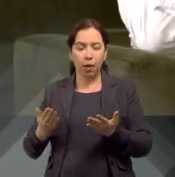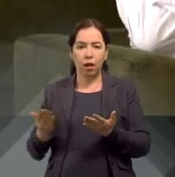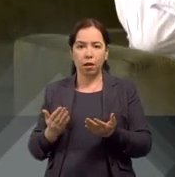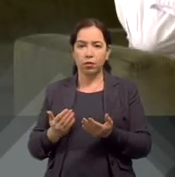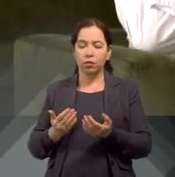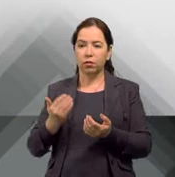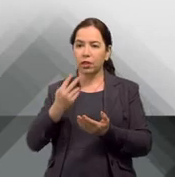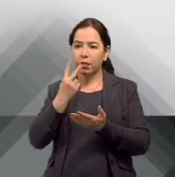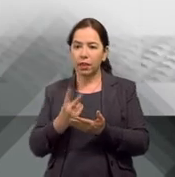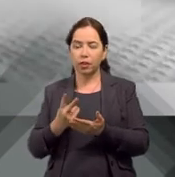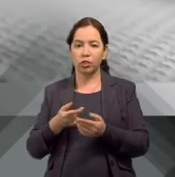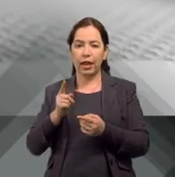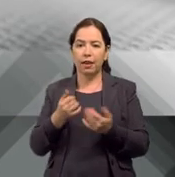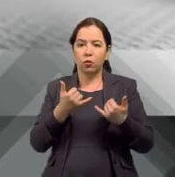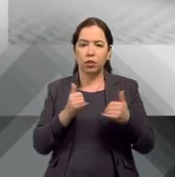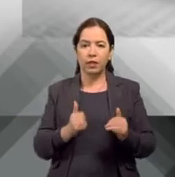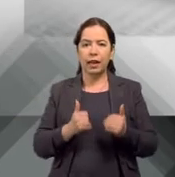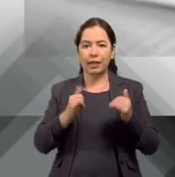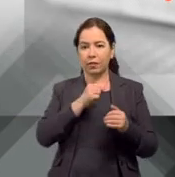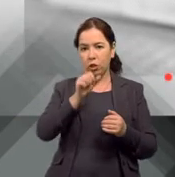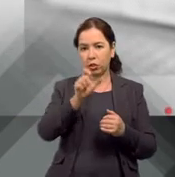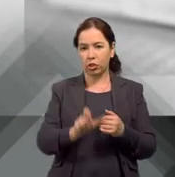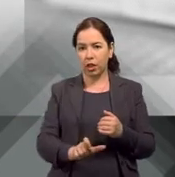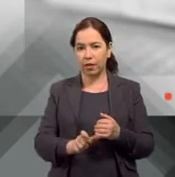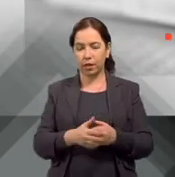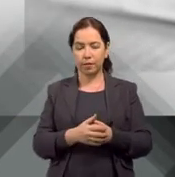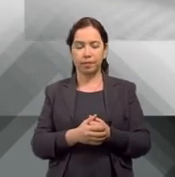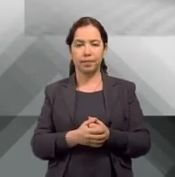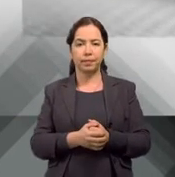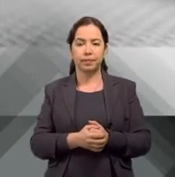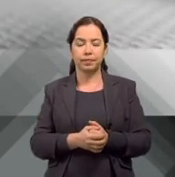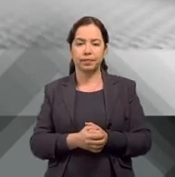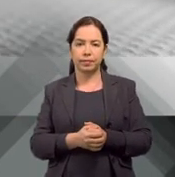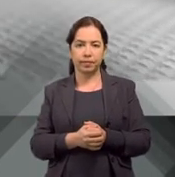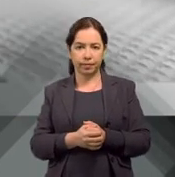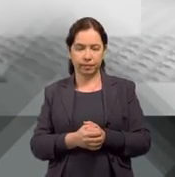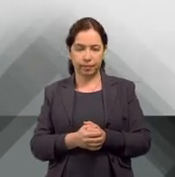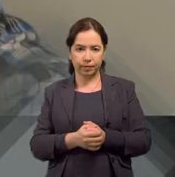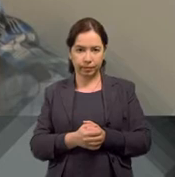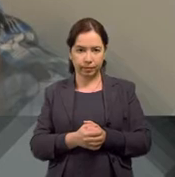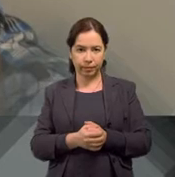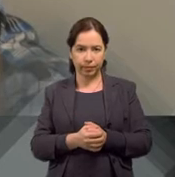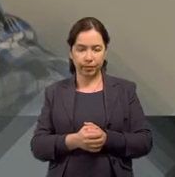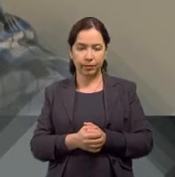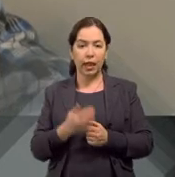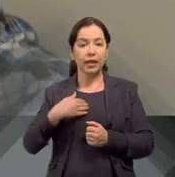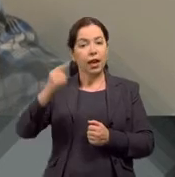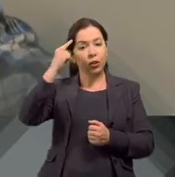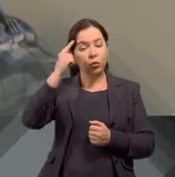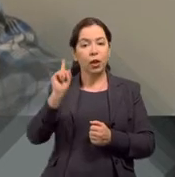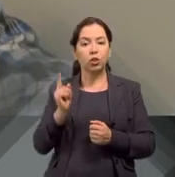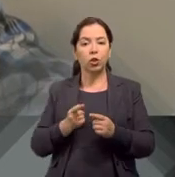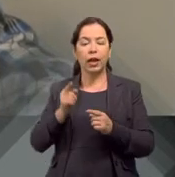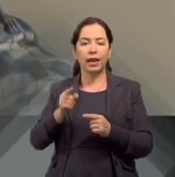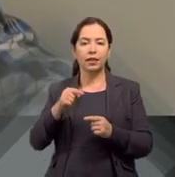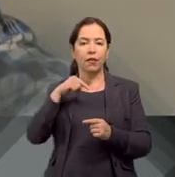тебя удивляет. Нежность – это не тревога, а удивление и радость от осознания красоты другого человека. Я думаю, что это то